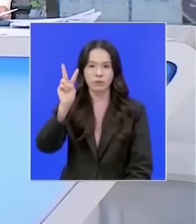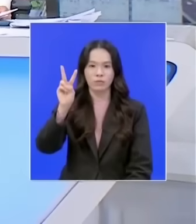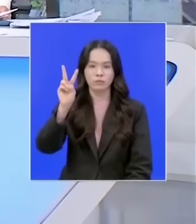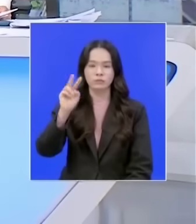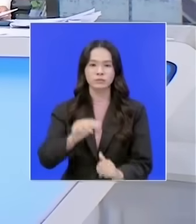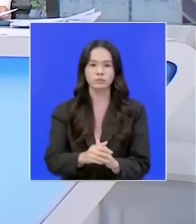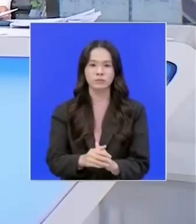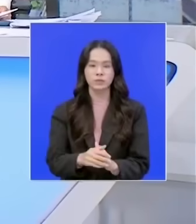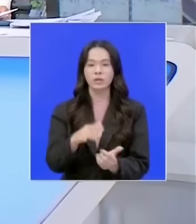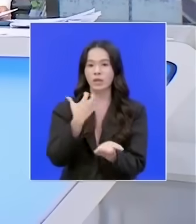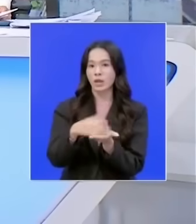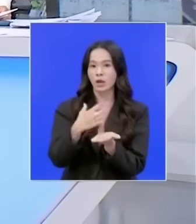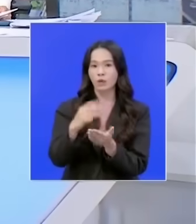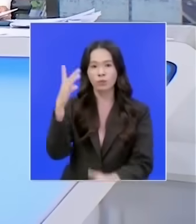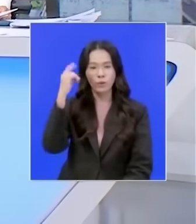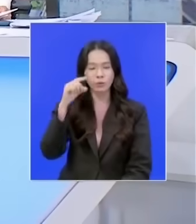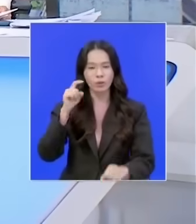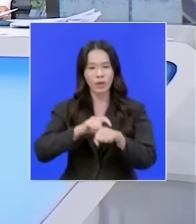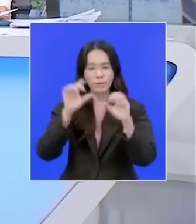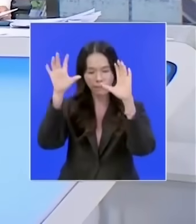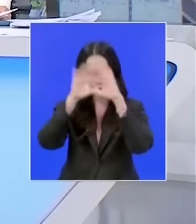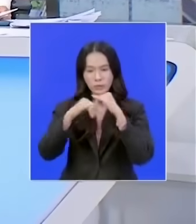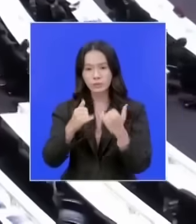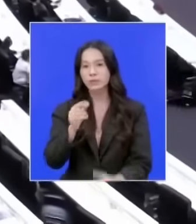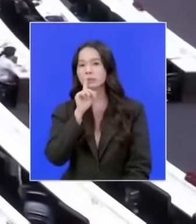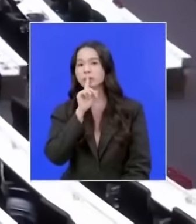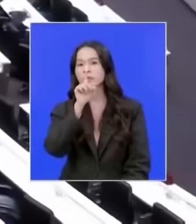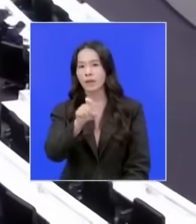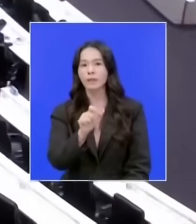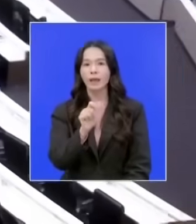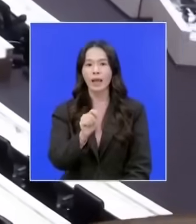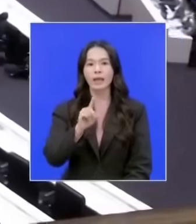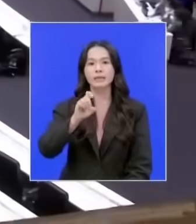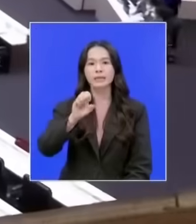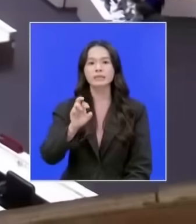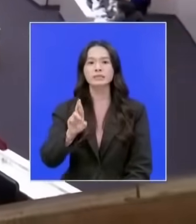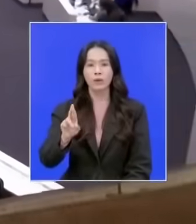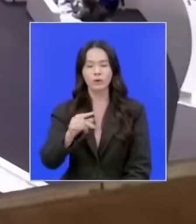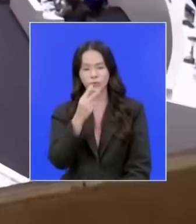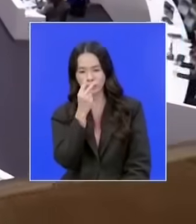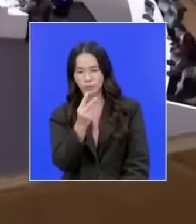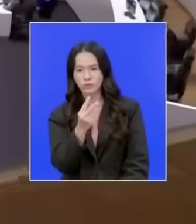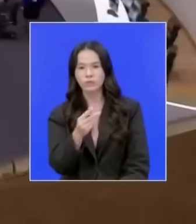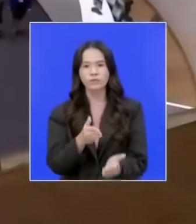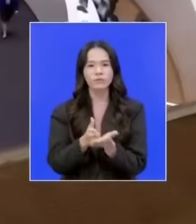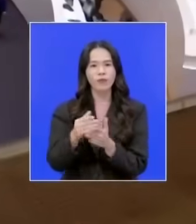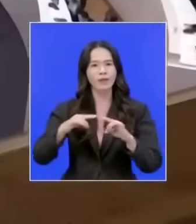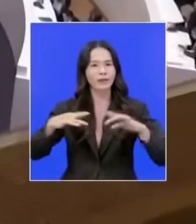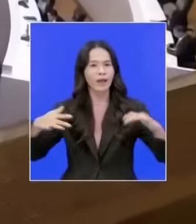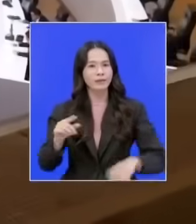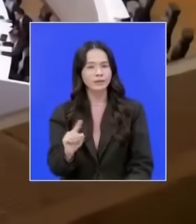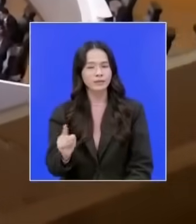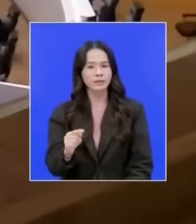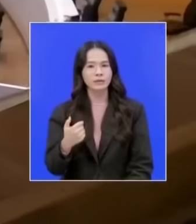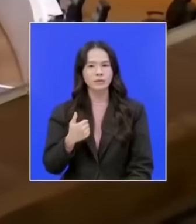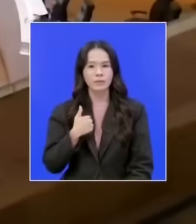หลังจากอภิปรายกันเมื่อวานจนดึกจนดื่นวันนี้เราก็ไปถามคุณอดิศรเพียงเกตมองฝ่ายค้านว่ายังไงบ้างหลังจาก